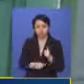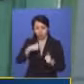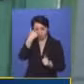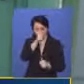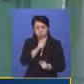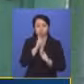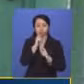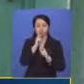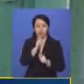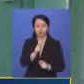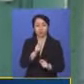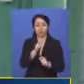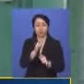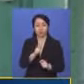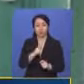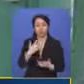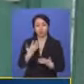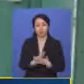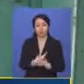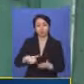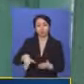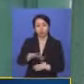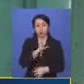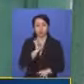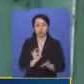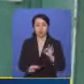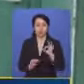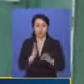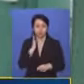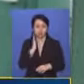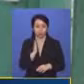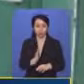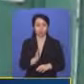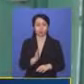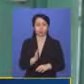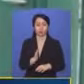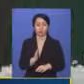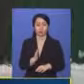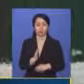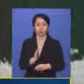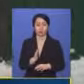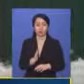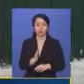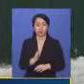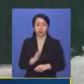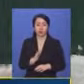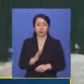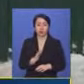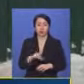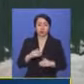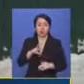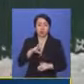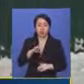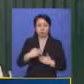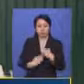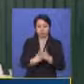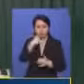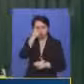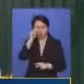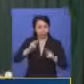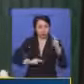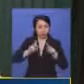подарки. Ну, дай бог, сейчас все наладилось. У нас ремиссия уже 4 года. Создать всем детям Мамлютки новогоднее